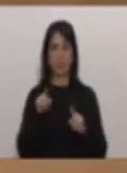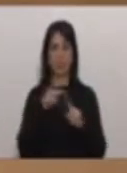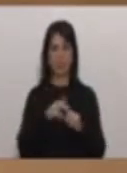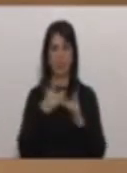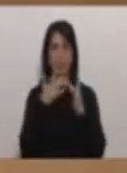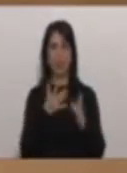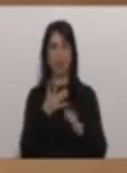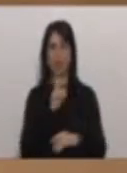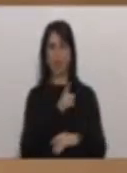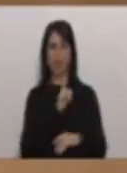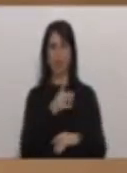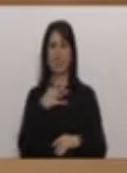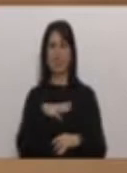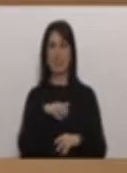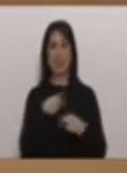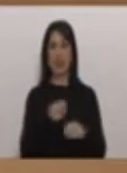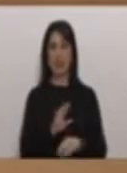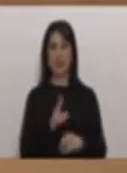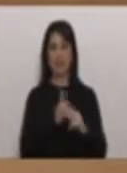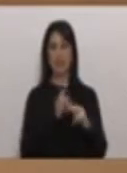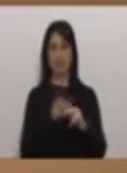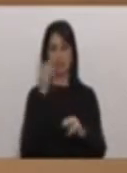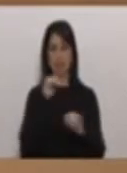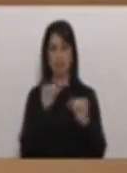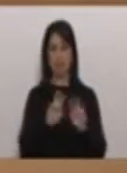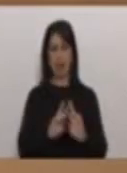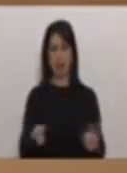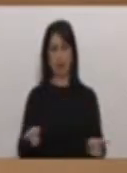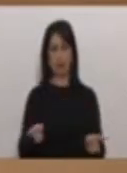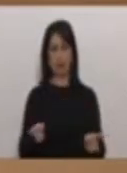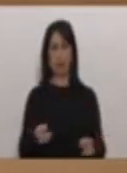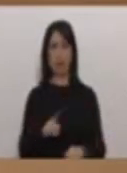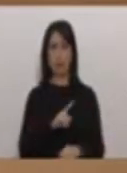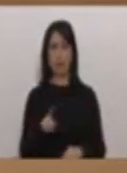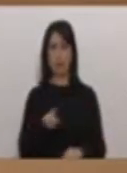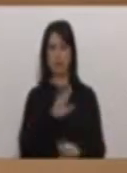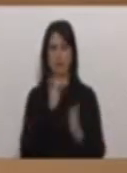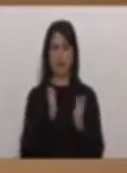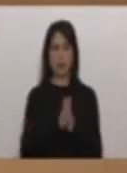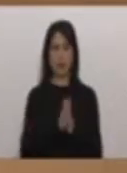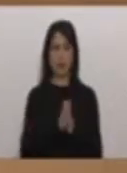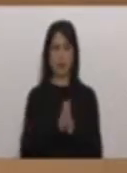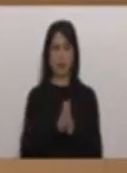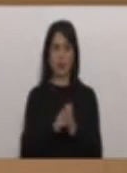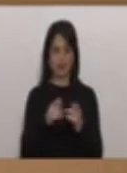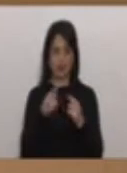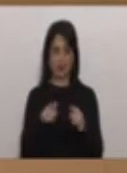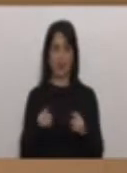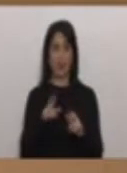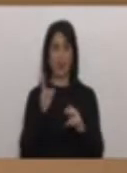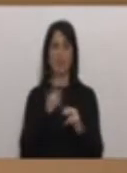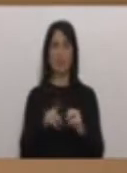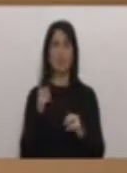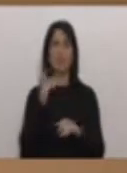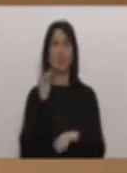რომ საქართველოს არ მიეღო ეს ხელშეკრულებები ევროპასთან, მაგრამ ეს ყველაფერი საპირისპიროდ დასრულდა. ეს არის პირველი